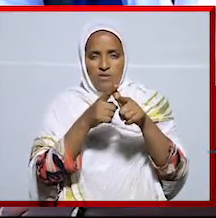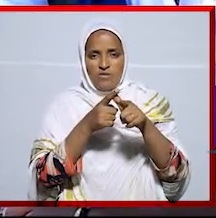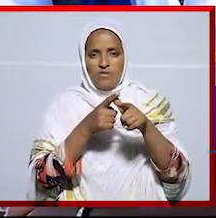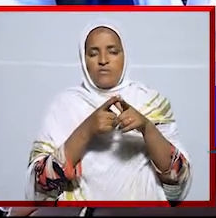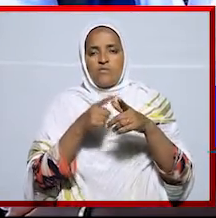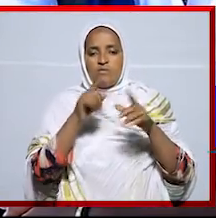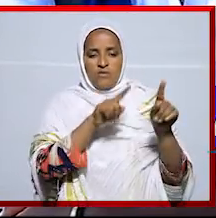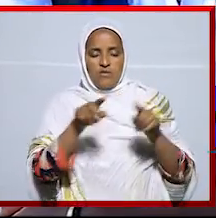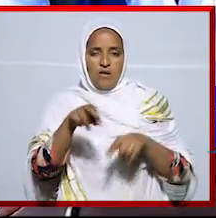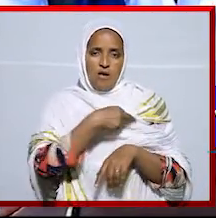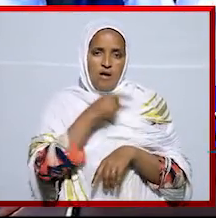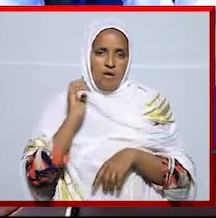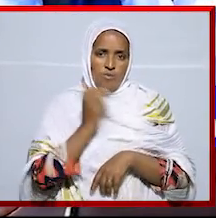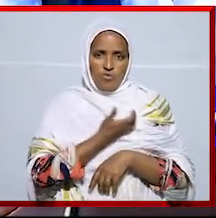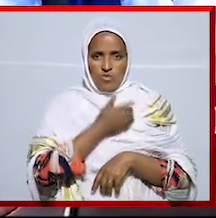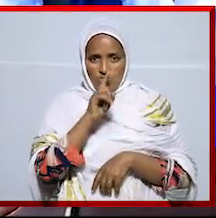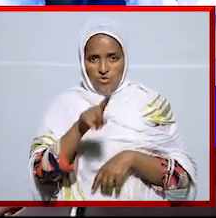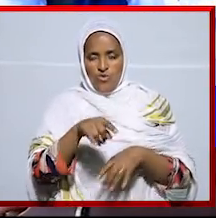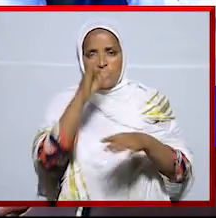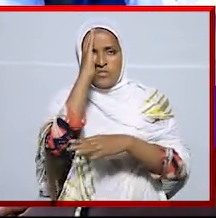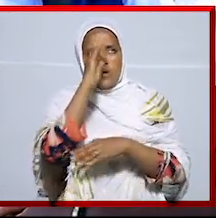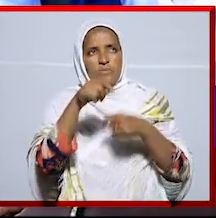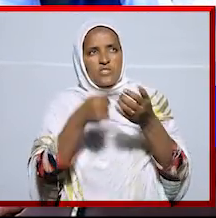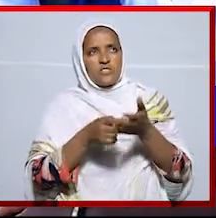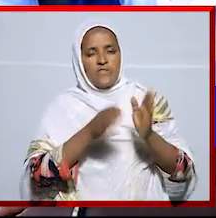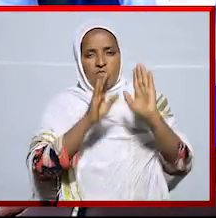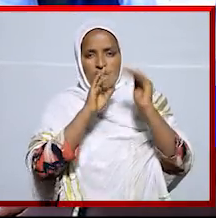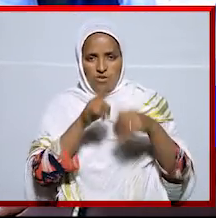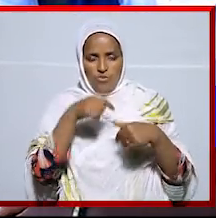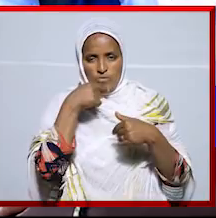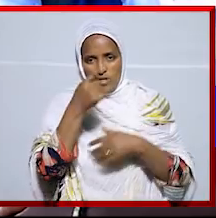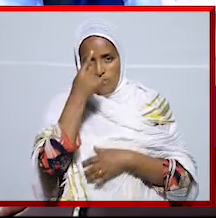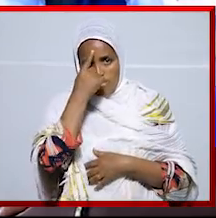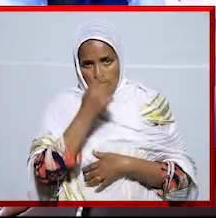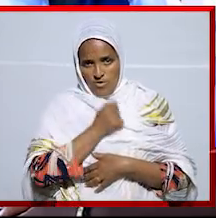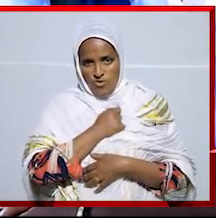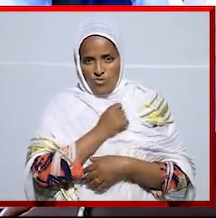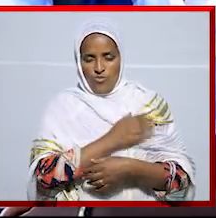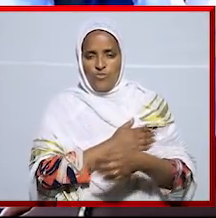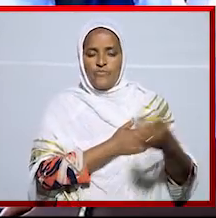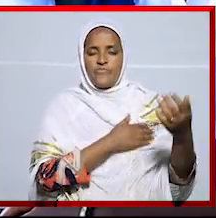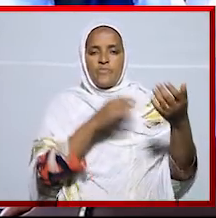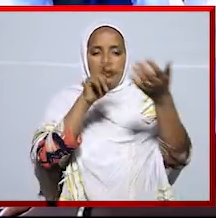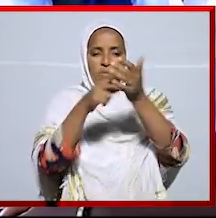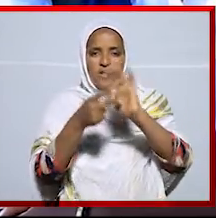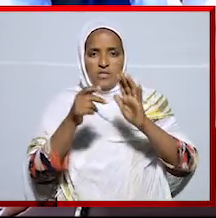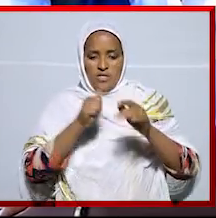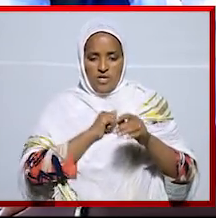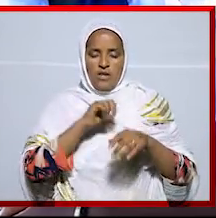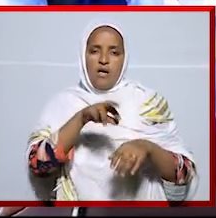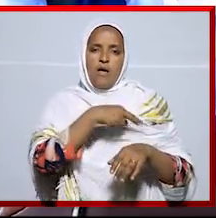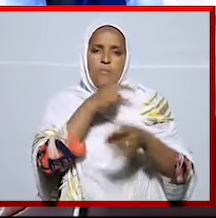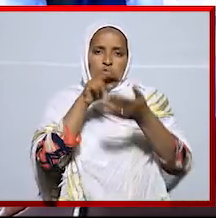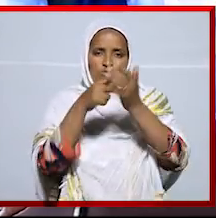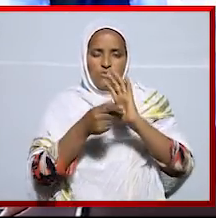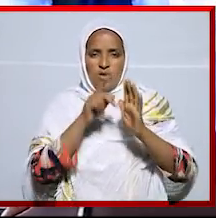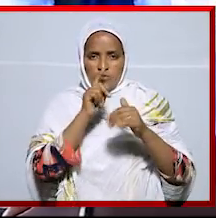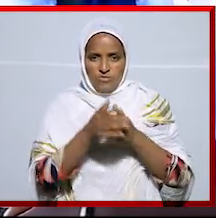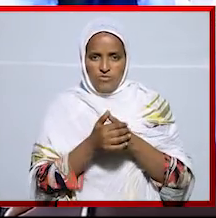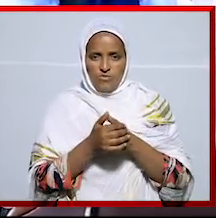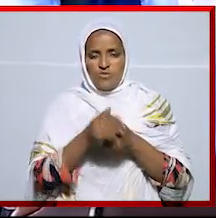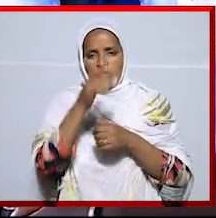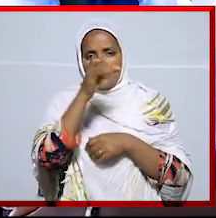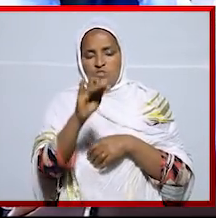እንግዲህ በእንዳይማኖታችን ነው ያው እግዚአብሔር ስለፈቀደም ቢይማም ነው ማለት እንደኔ ሃይማኖት ማለት